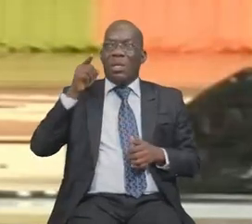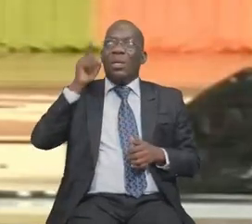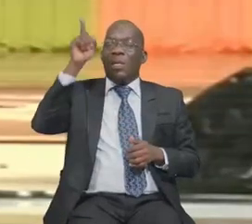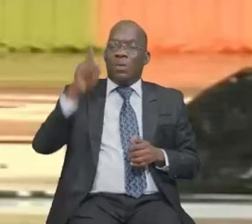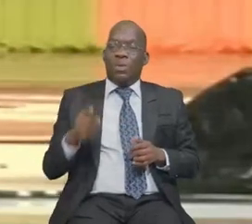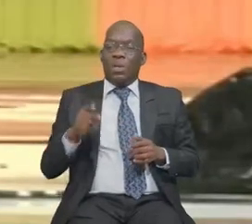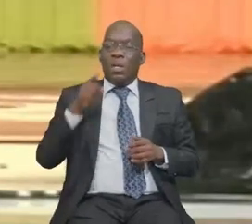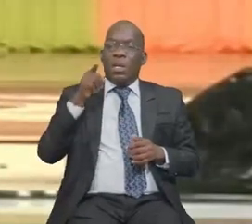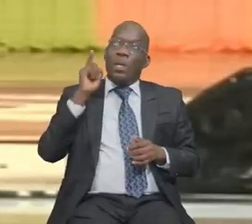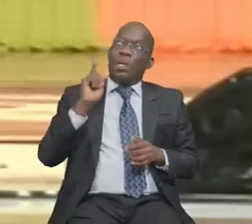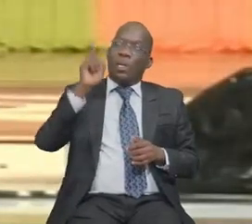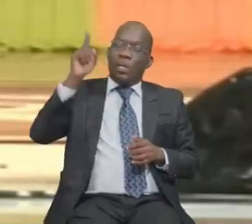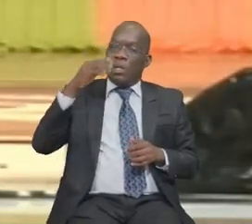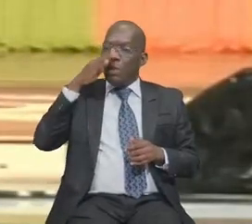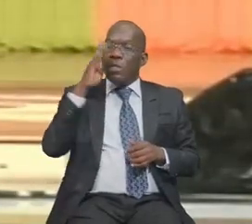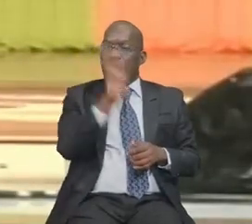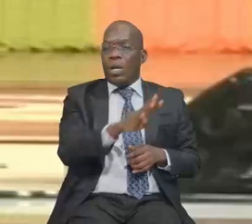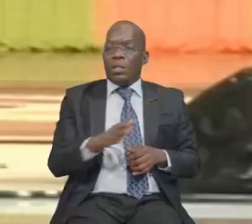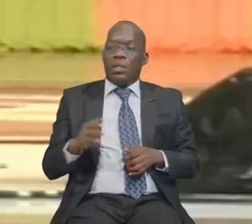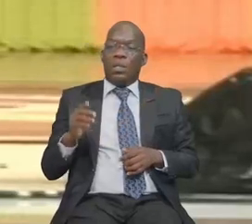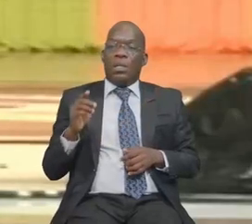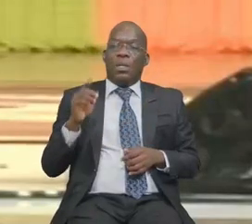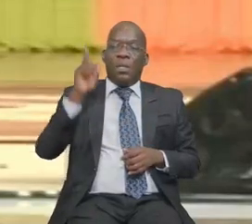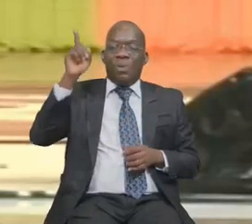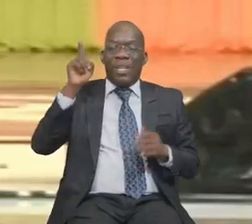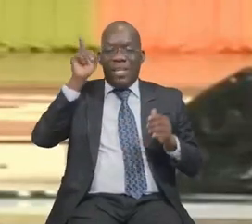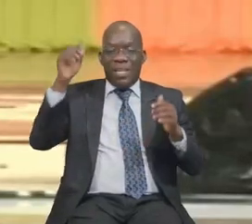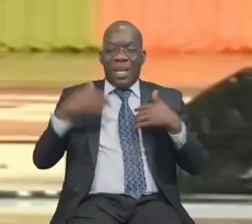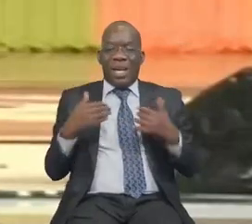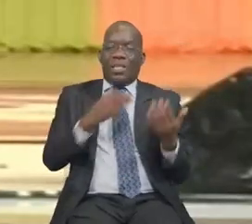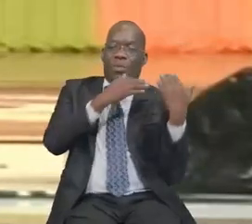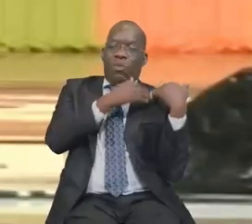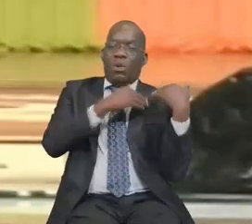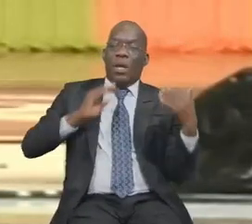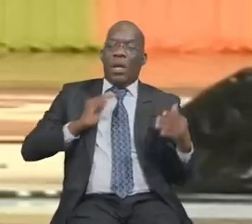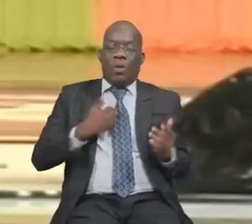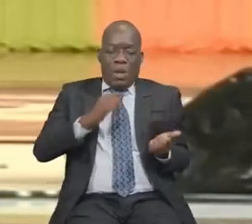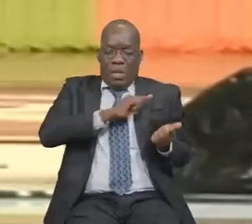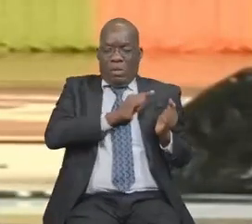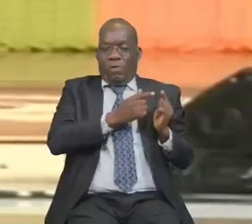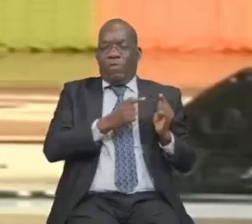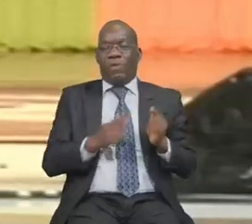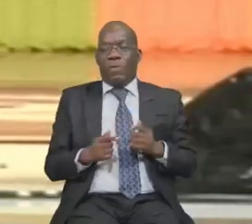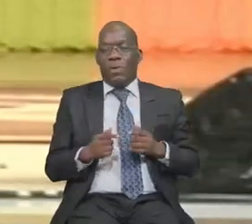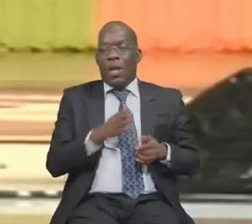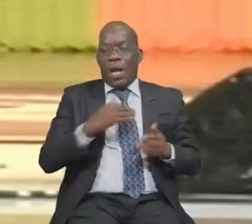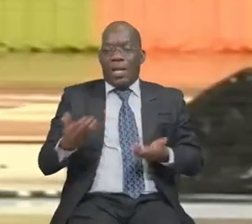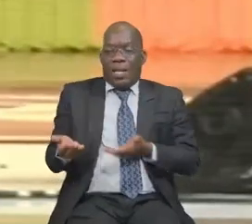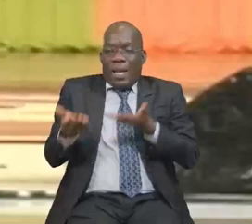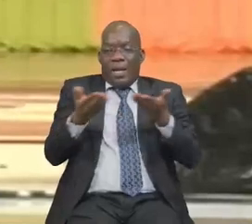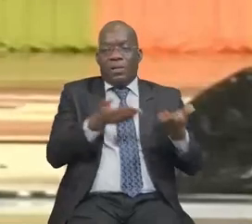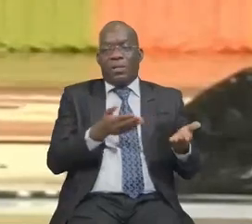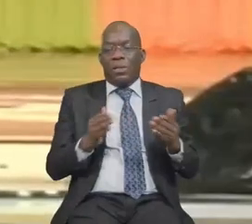dédaigné. Cependant, ce sont nos souffrances qu'il a portées. C'est de nos douleurs qu'il